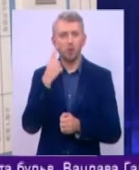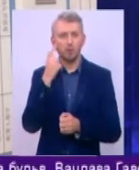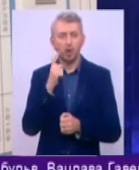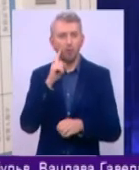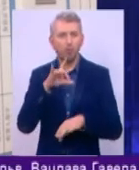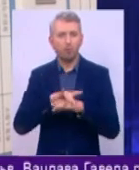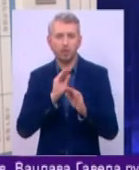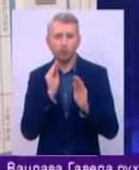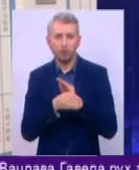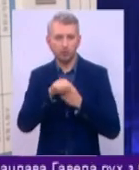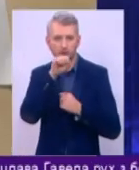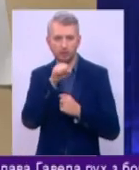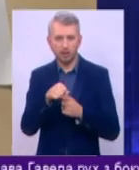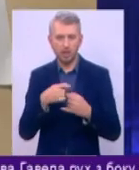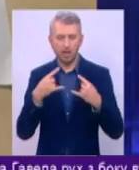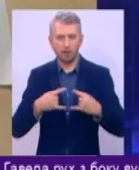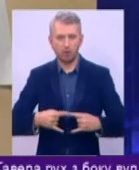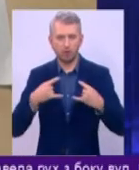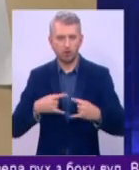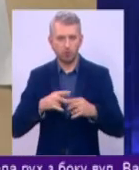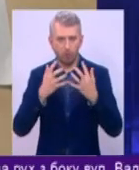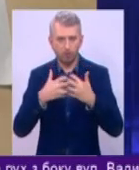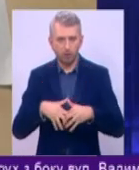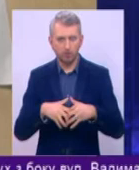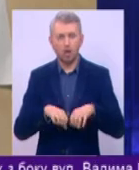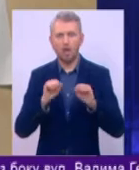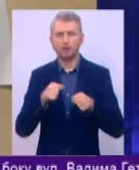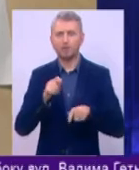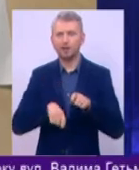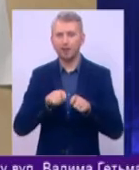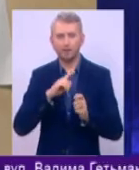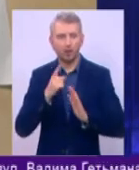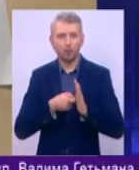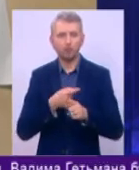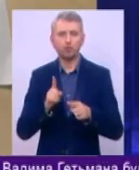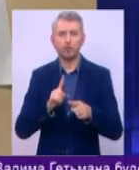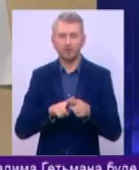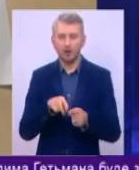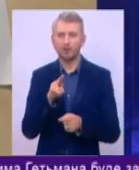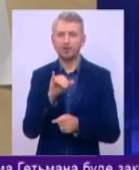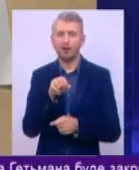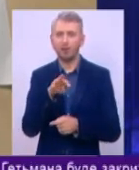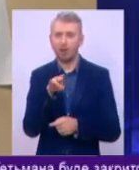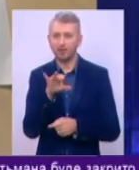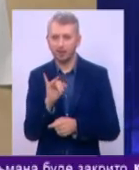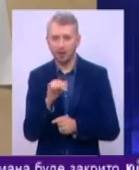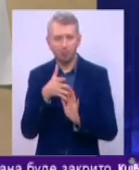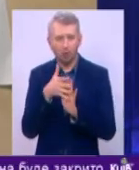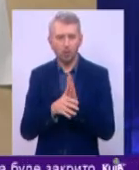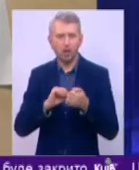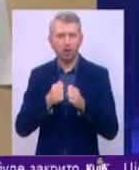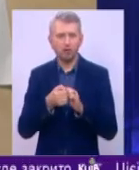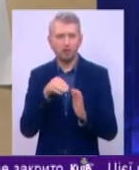помітили схованку завдяки рентгенологічному обладнанню. Експрес-тест встановив, що це діаманти. Прозорі камінці